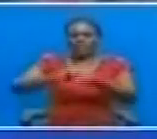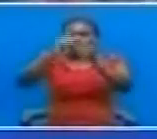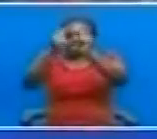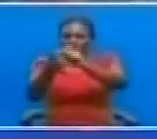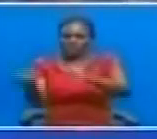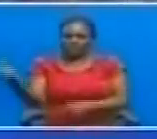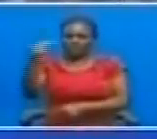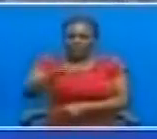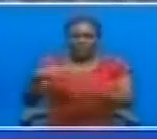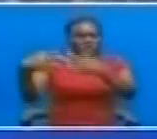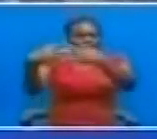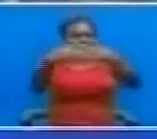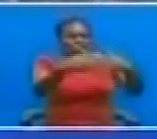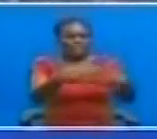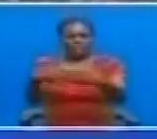America.